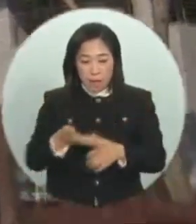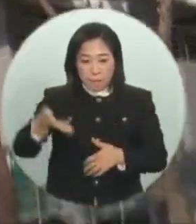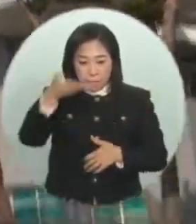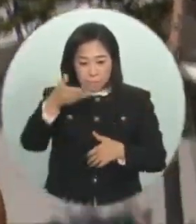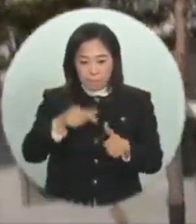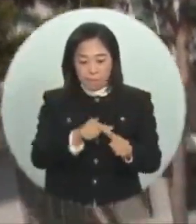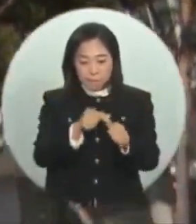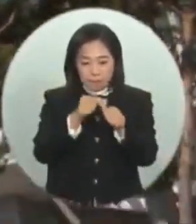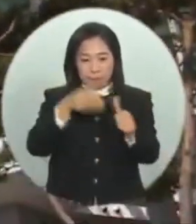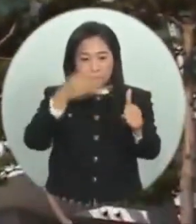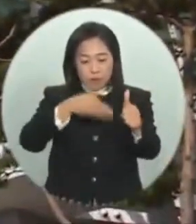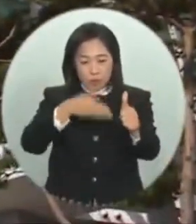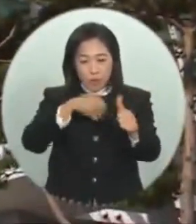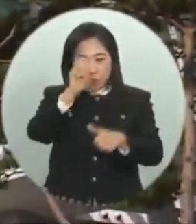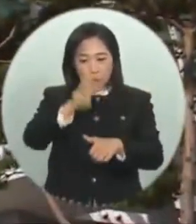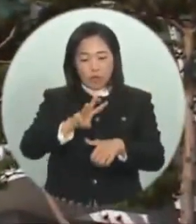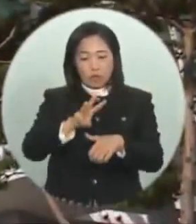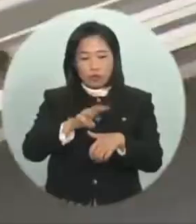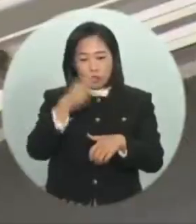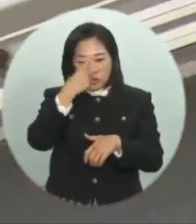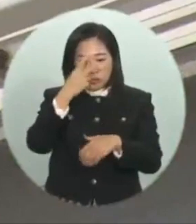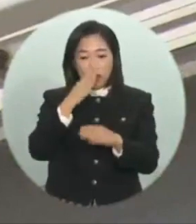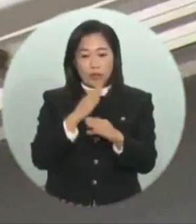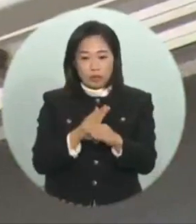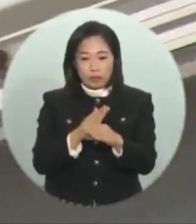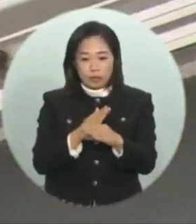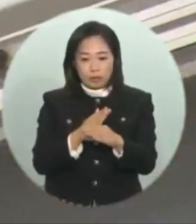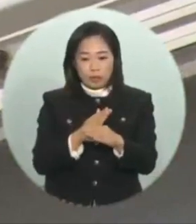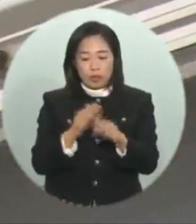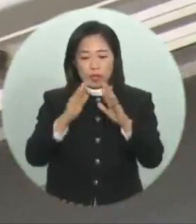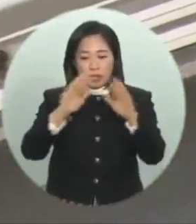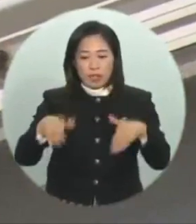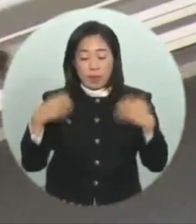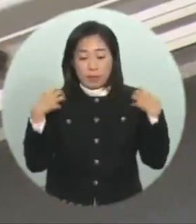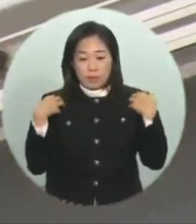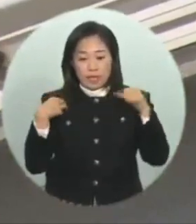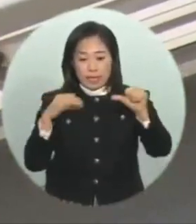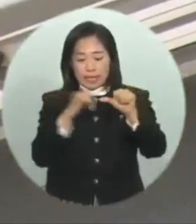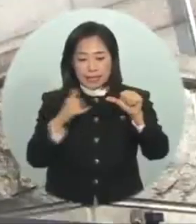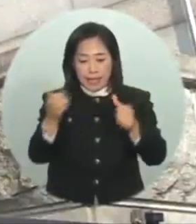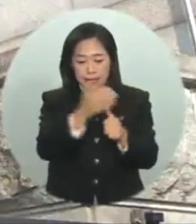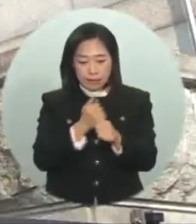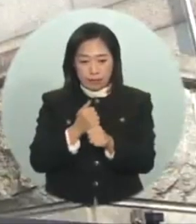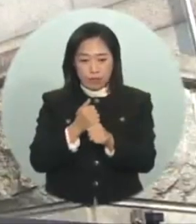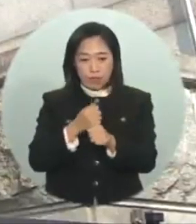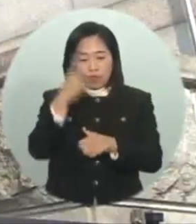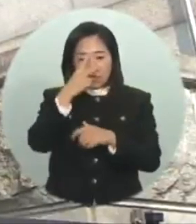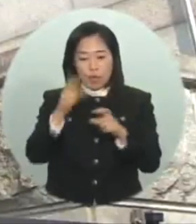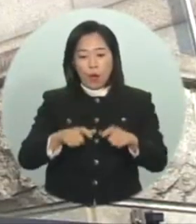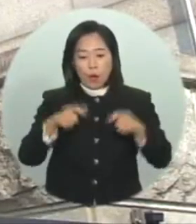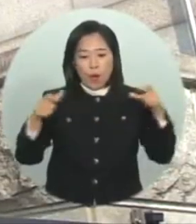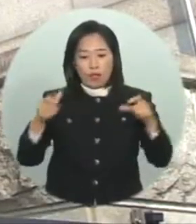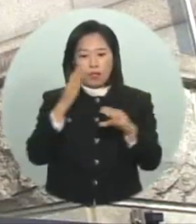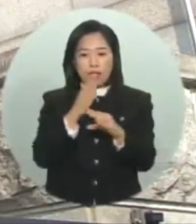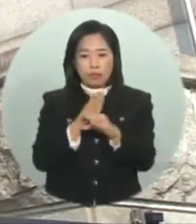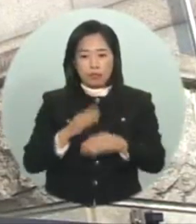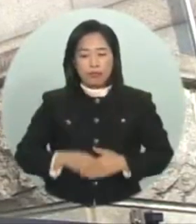수사하고 있는 광주지검은 전남청 간부 다섯명을 입건하는 등 수사를 더욱 확대하고 습니다